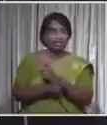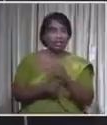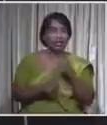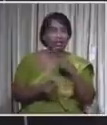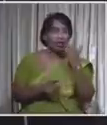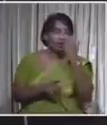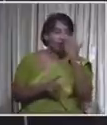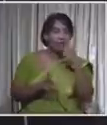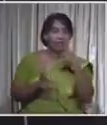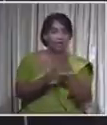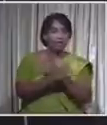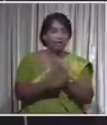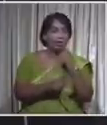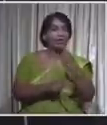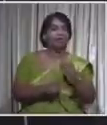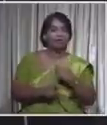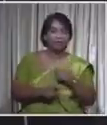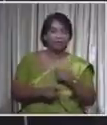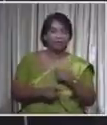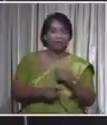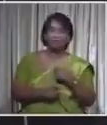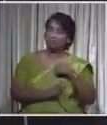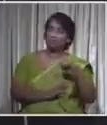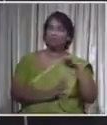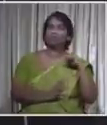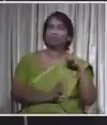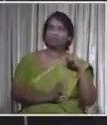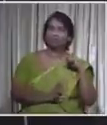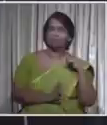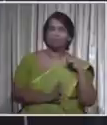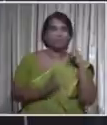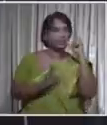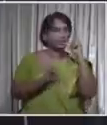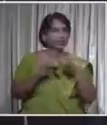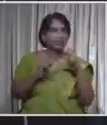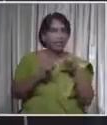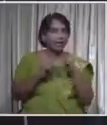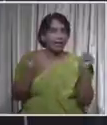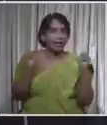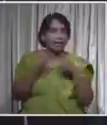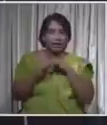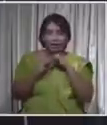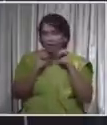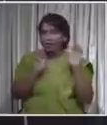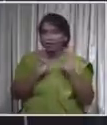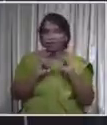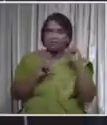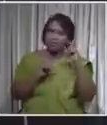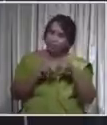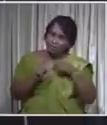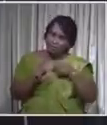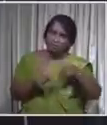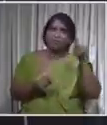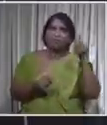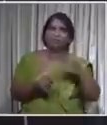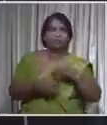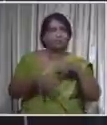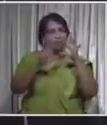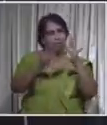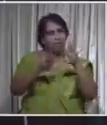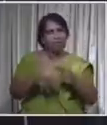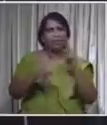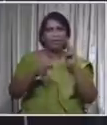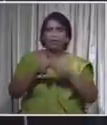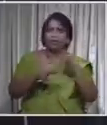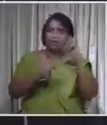කළුගන්තොට සිංහයා කියන්නේ කළුගන්තොට සිංහයා කෙලින් හිටියා. CID එකට බයයි. හැංගුන්නේ නැහැ අපි CID එකට ගියා අපි කට උත්තර දුන්නා අපි